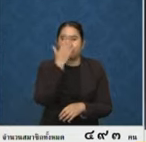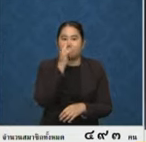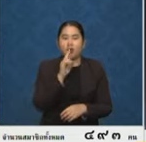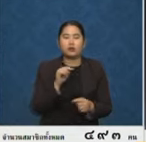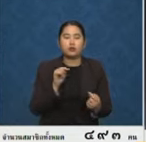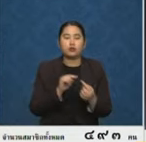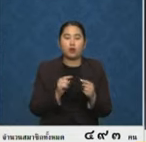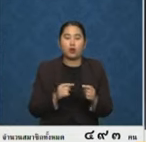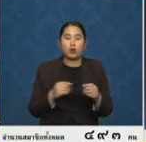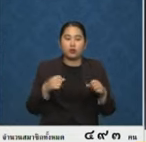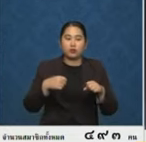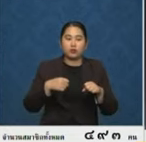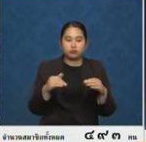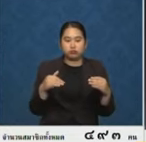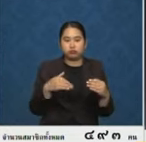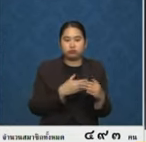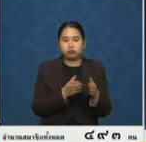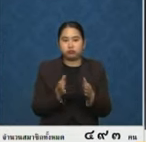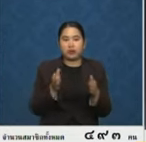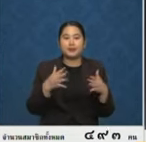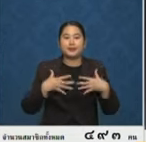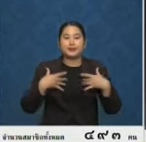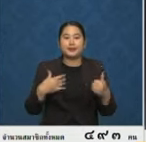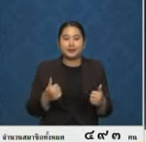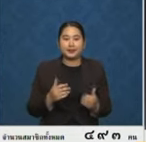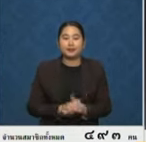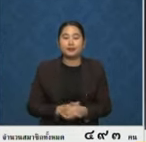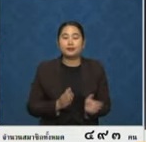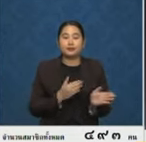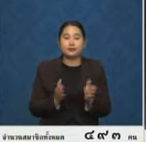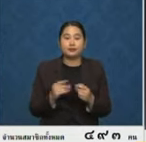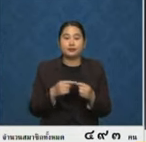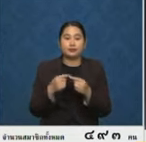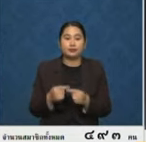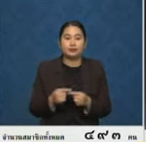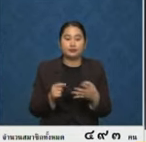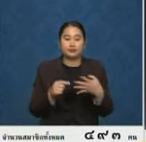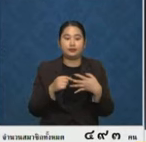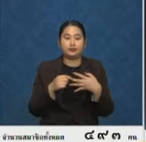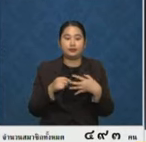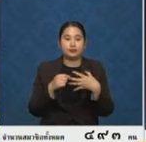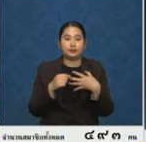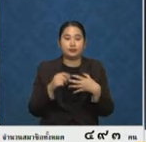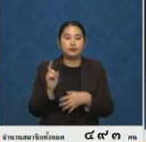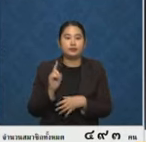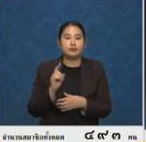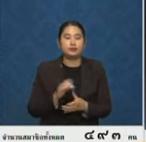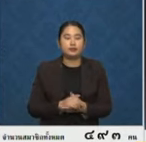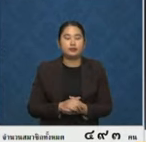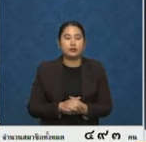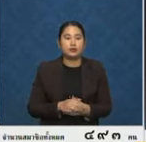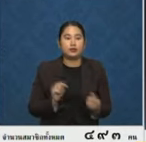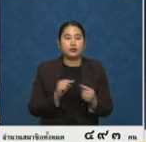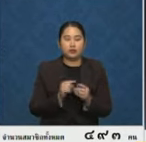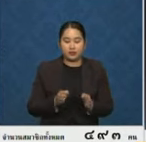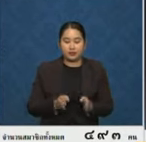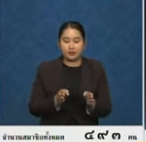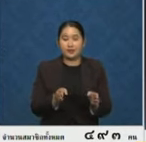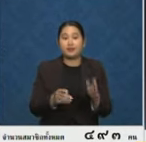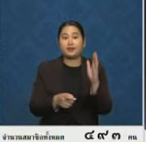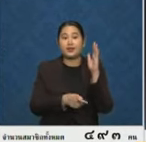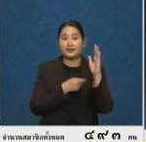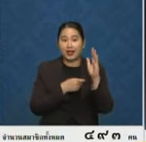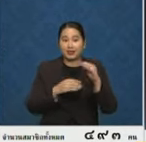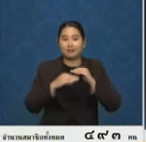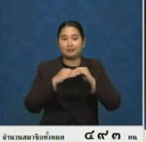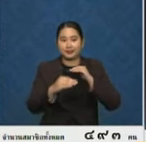สะดวกในการสัญจรของพี่น้องประชาชนโดยเร่งด่วนค่ะประเด็นที่ 2ค่ะท่านประธานค่ะถนนราดยางแอตแลนติกคอนกรีต